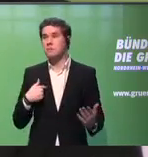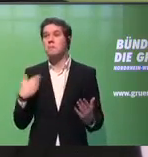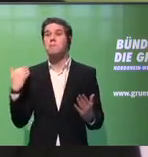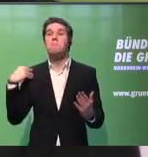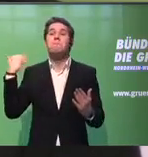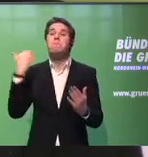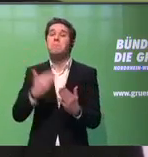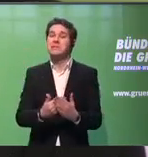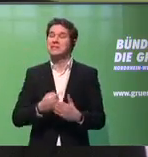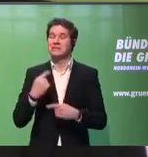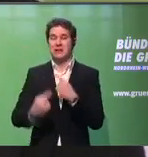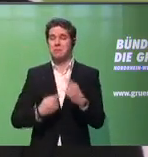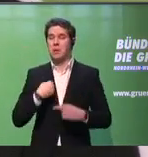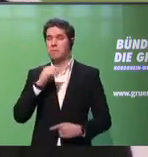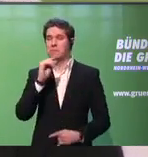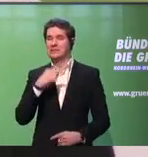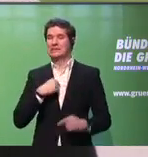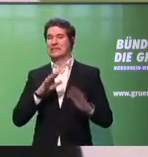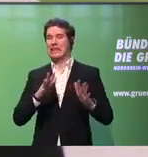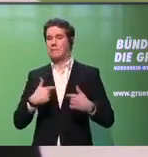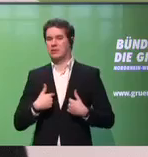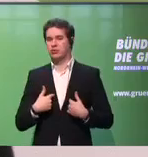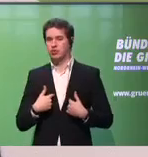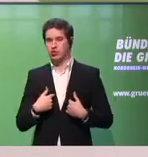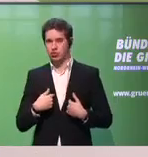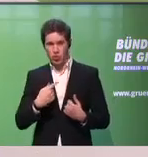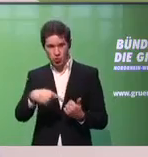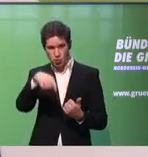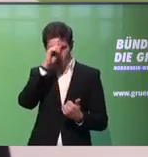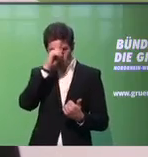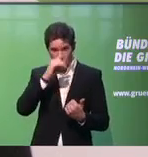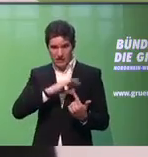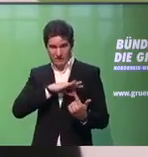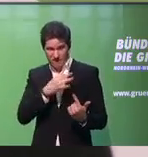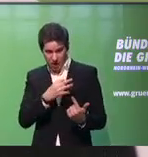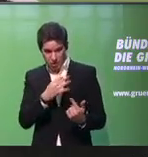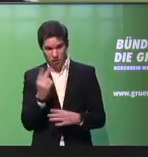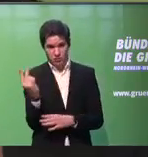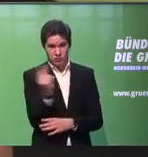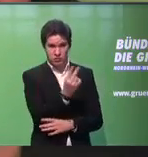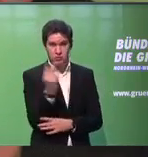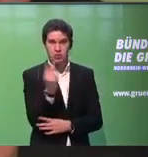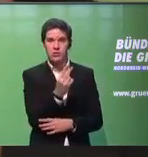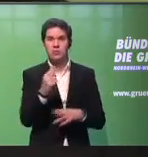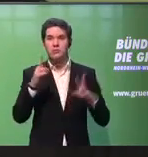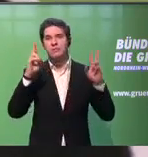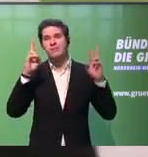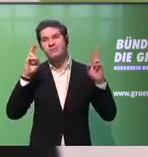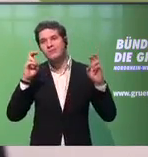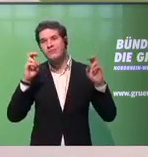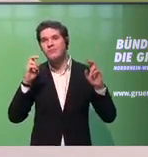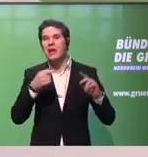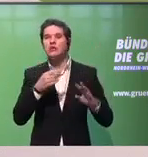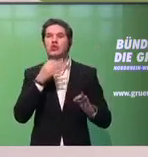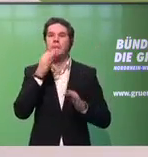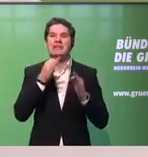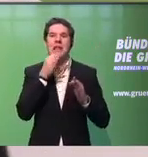über die Idee, dass Deutschland und Frankreich eine bestimmte oder spezielle Verantwortlichkeit